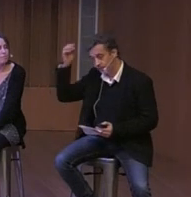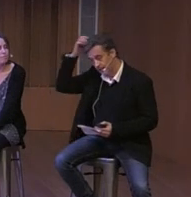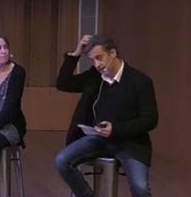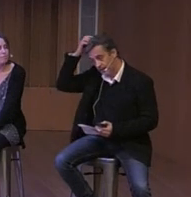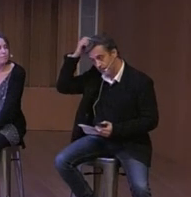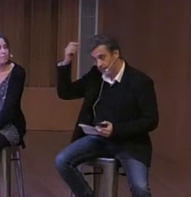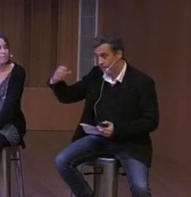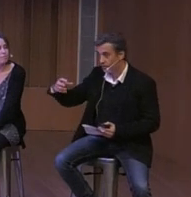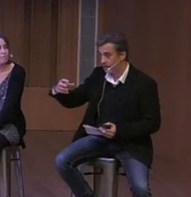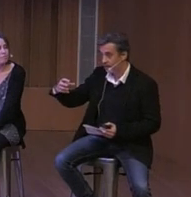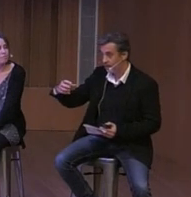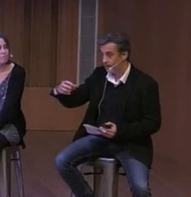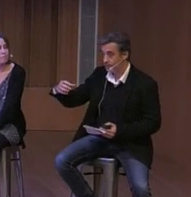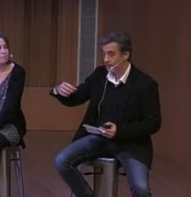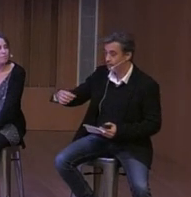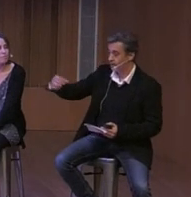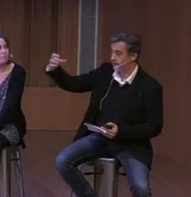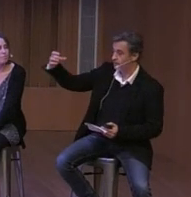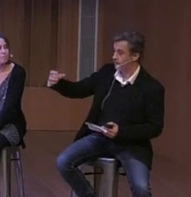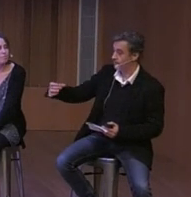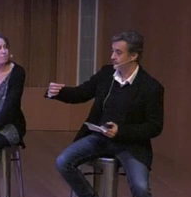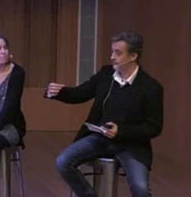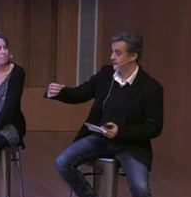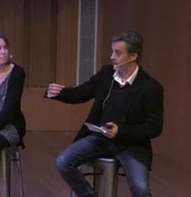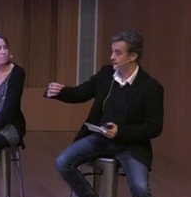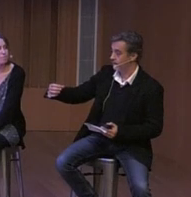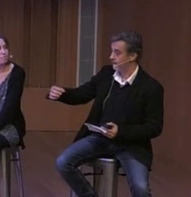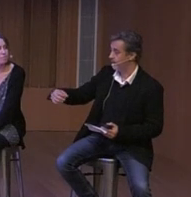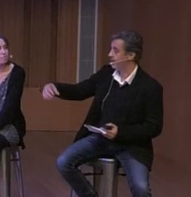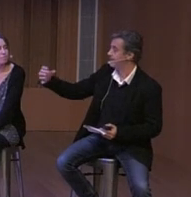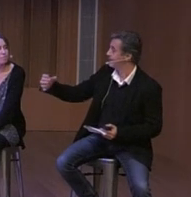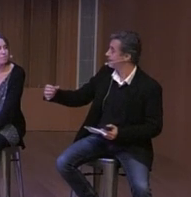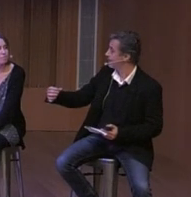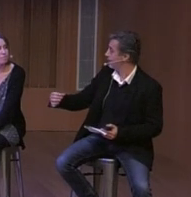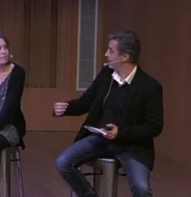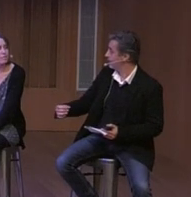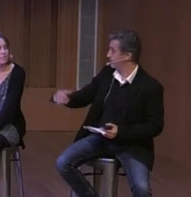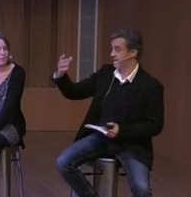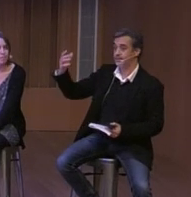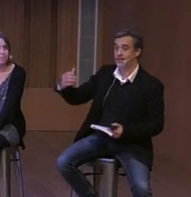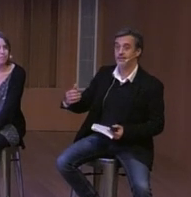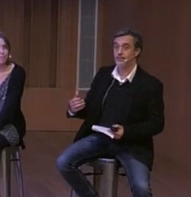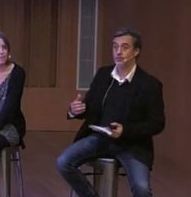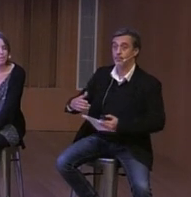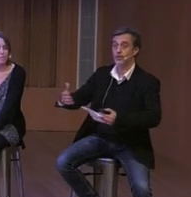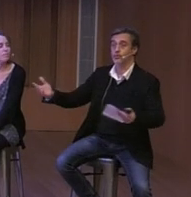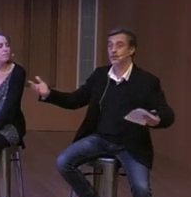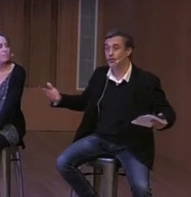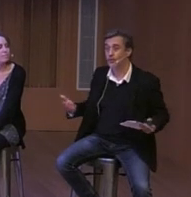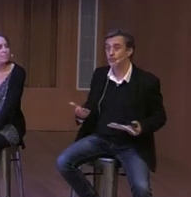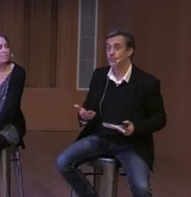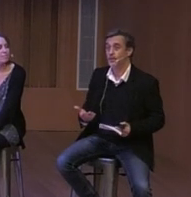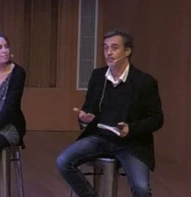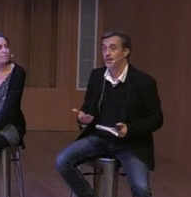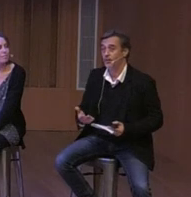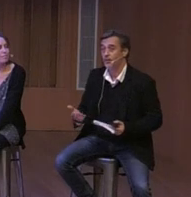fachada montaña hay momentos donde, la, por ejemplo, la torre que está hacia el lado de la Riera Paisa se levanta mucho más porque su